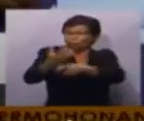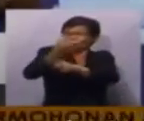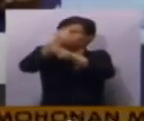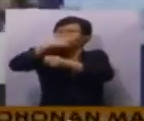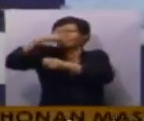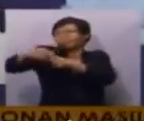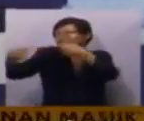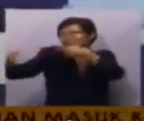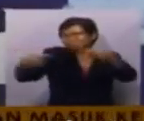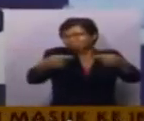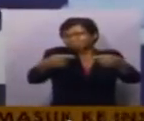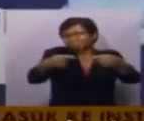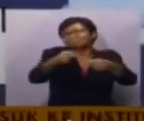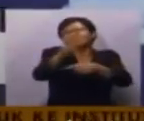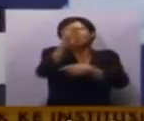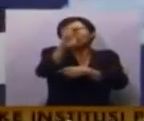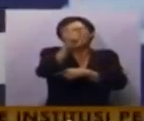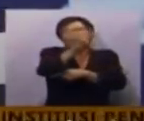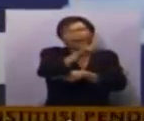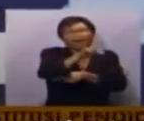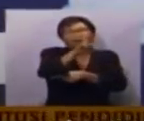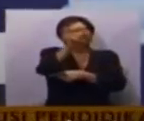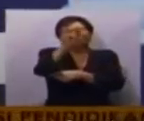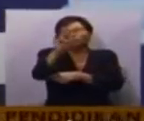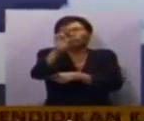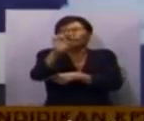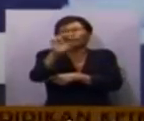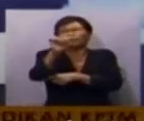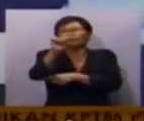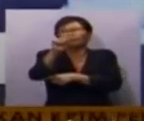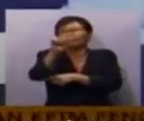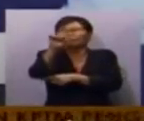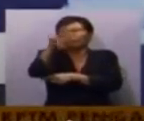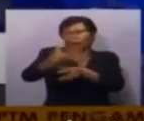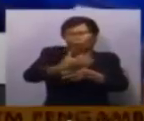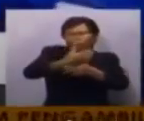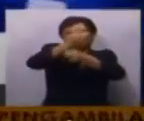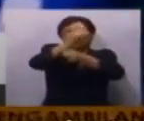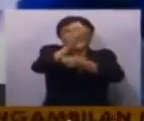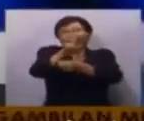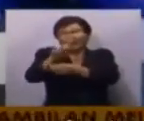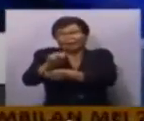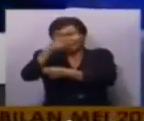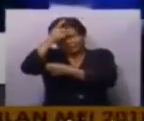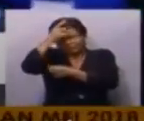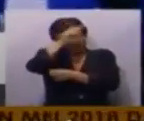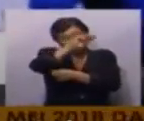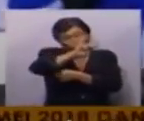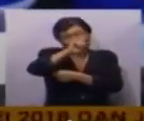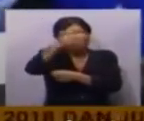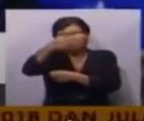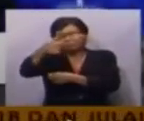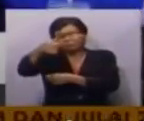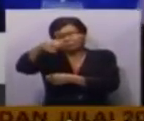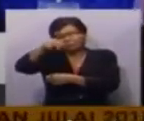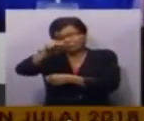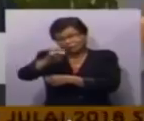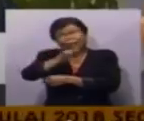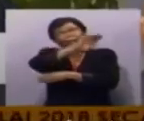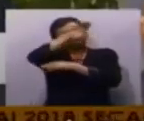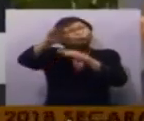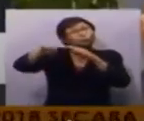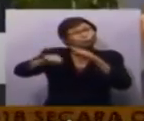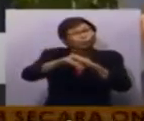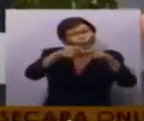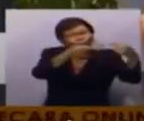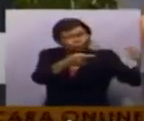tanpa bertanding, iaitu di N27 Rantau, dimenangi calon Barisan Nasional, Datuk Muhammad Hassan. Secara